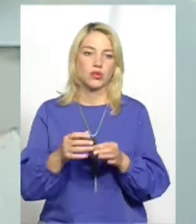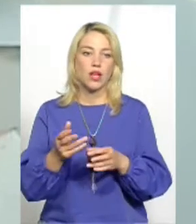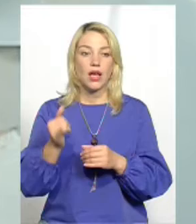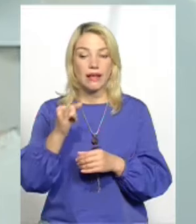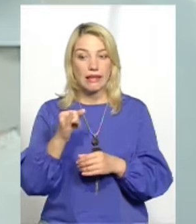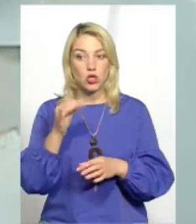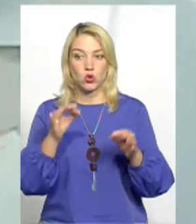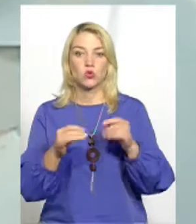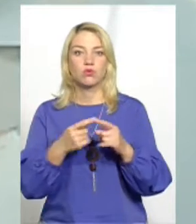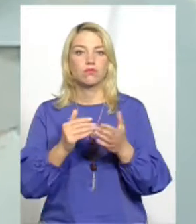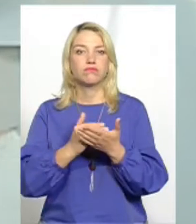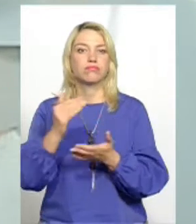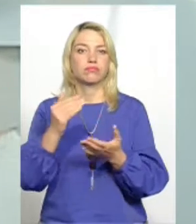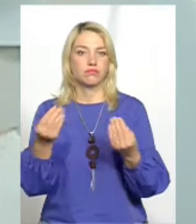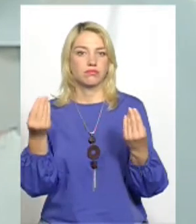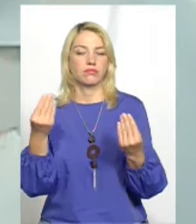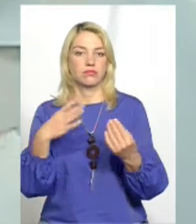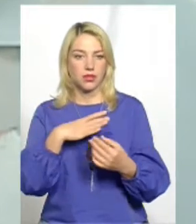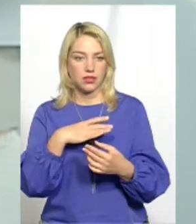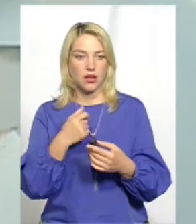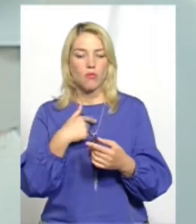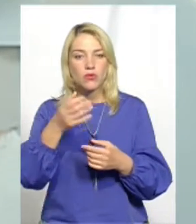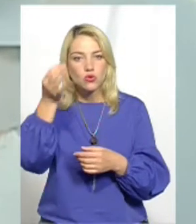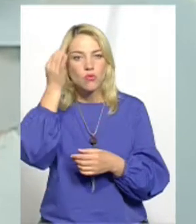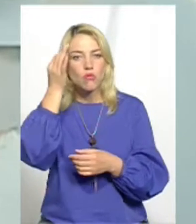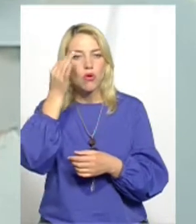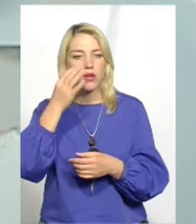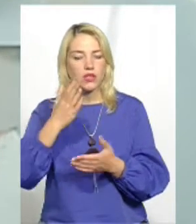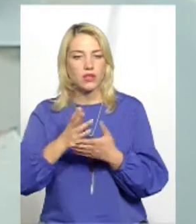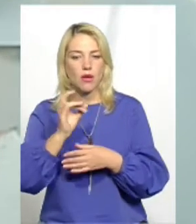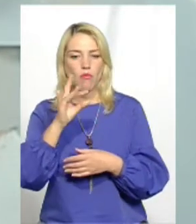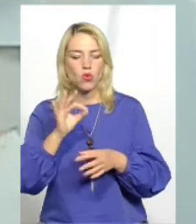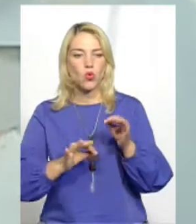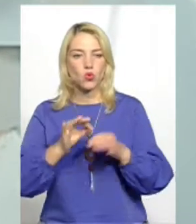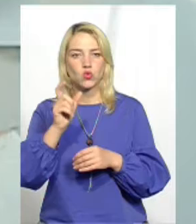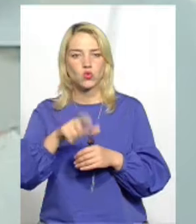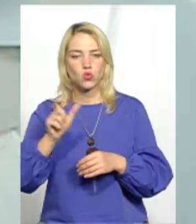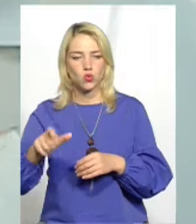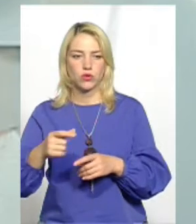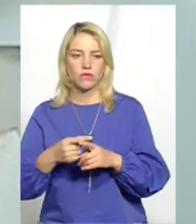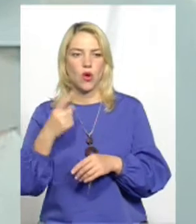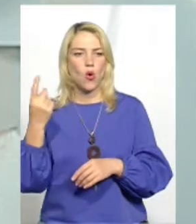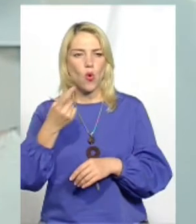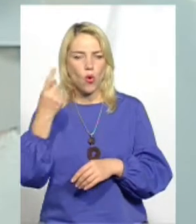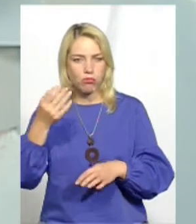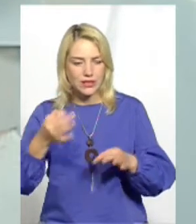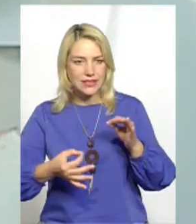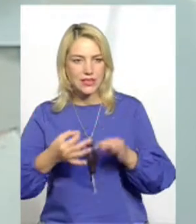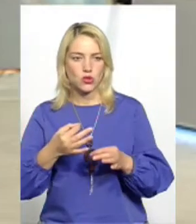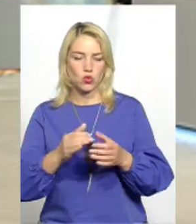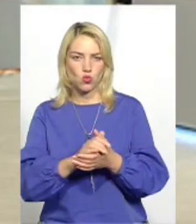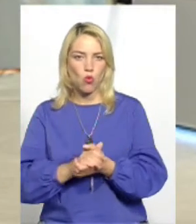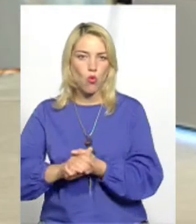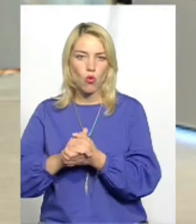найкращі спогади з тих 80-х років саме про суддів, і особливо і обласний суд,